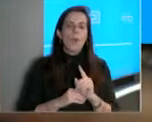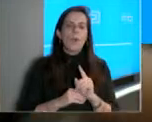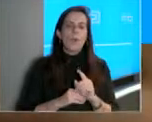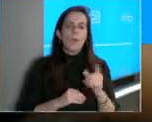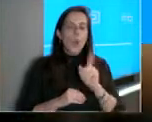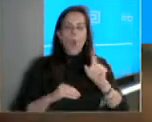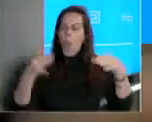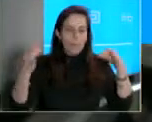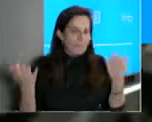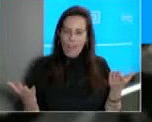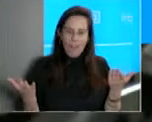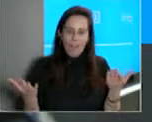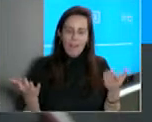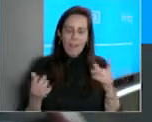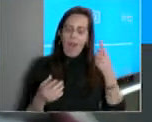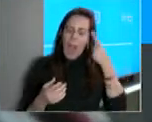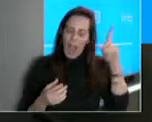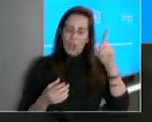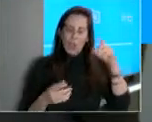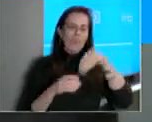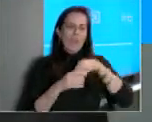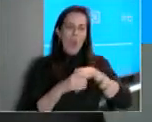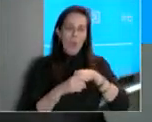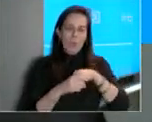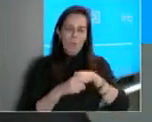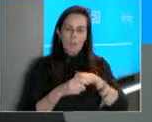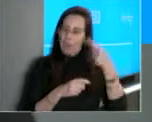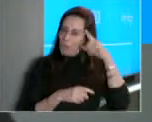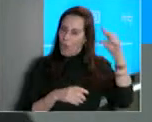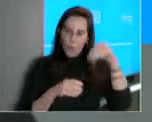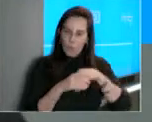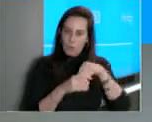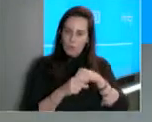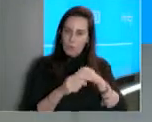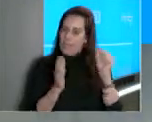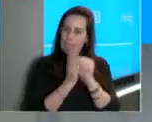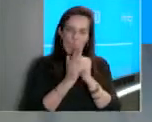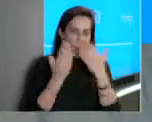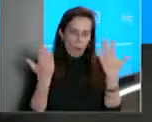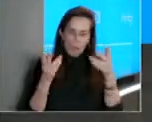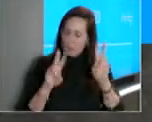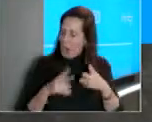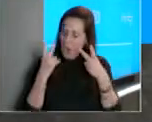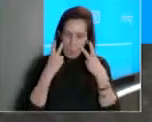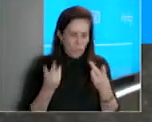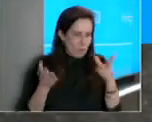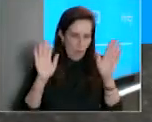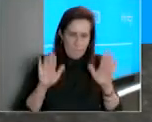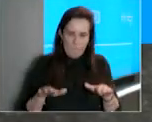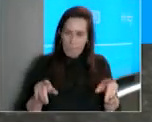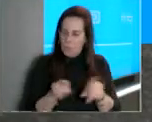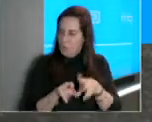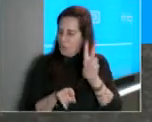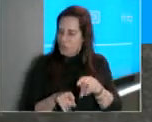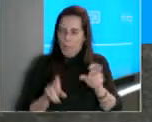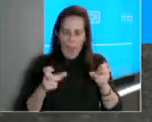לא הנייר, אלא המהות והתוכן. כן. והמהות והתוכן, עיתונאות יכולה לבוא לידי ביטוי, כמו שהיא באה